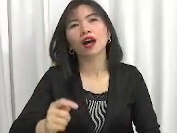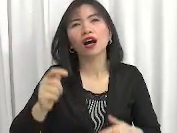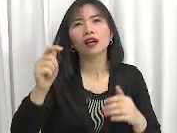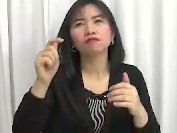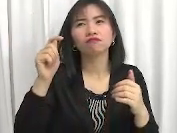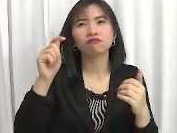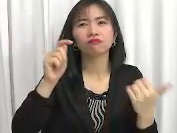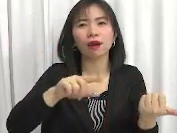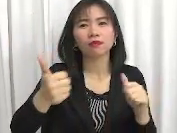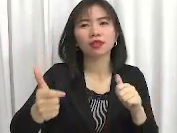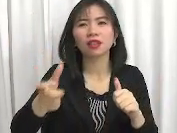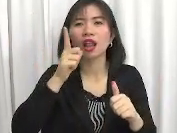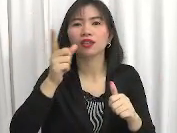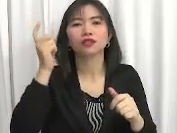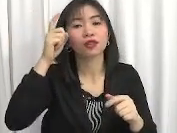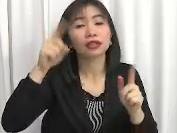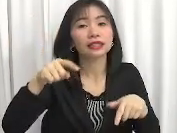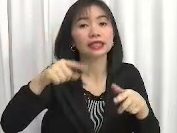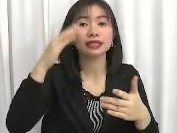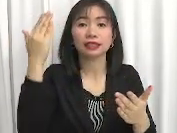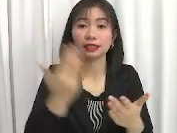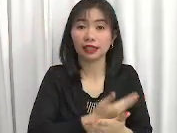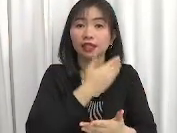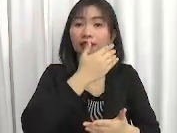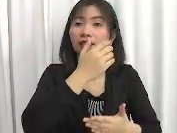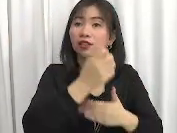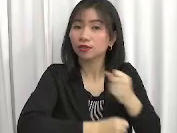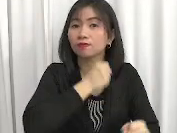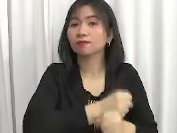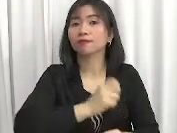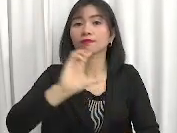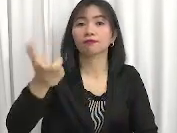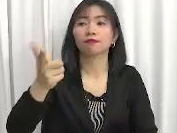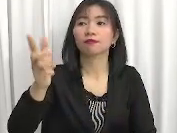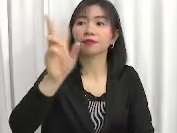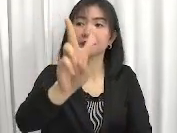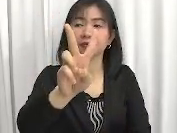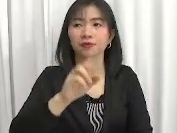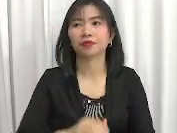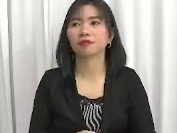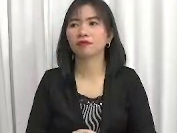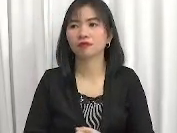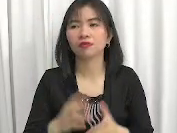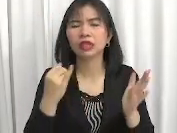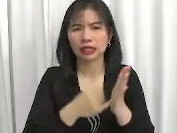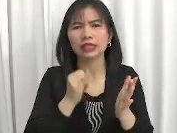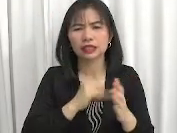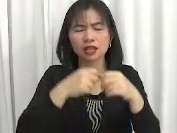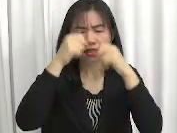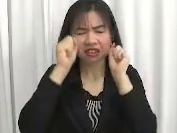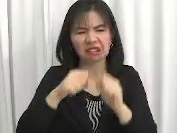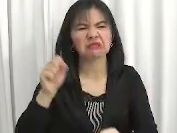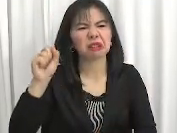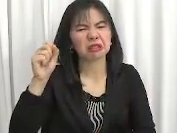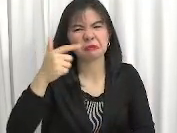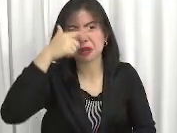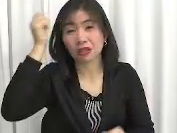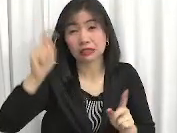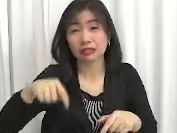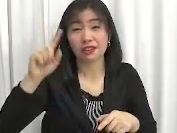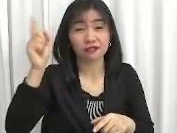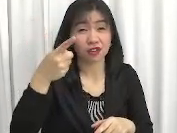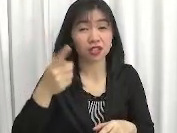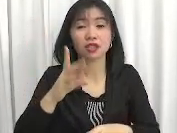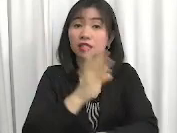Baptist Lunch for this year 2022. Nakakalungkot na for this first day, for this year,